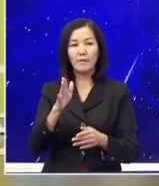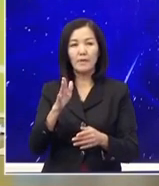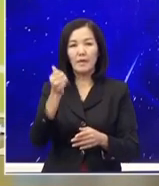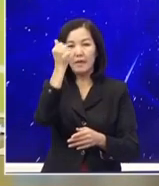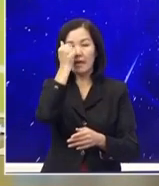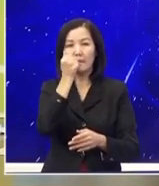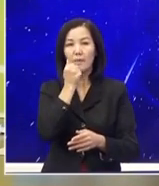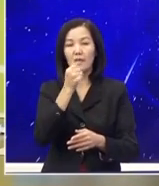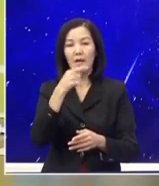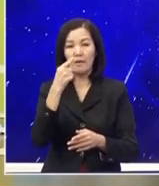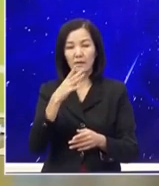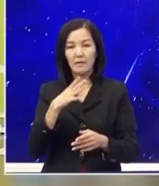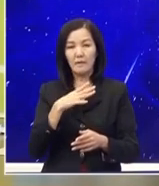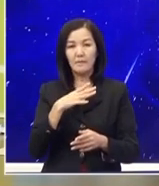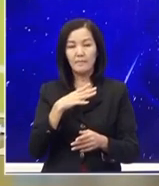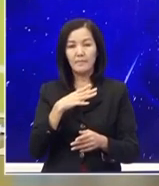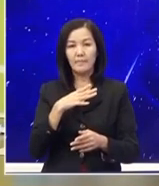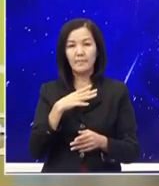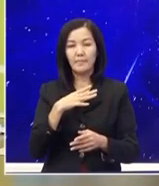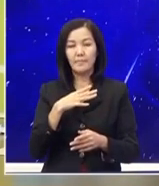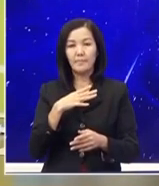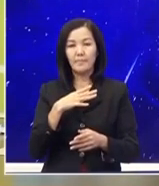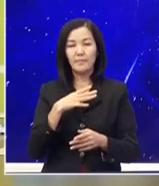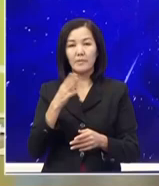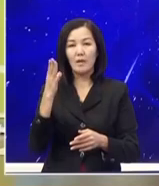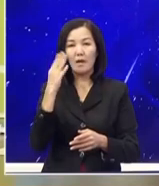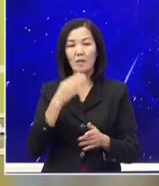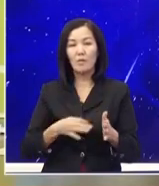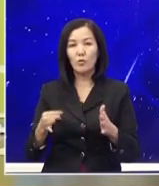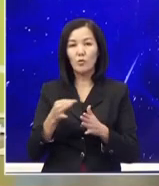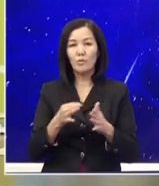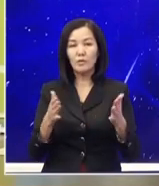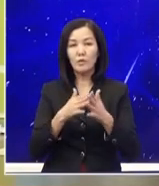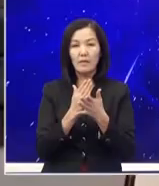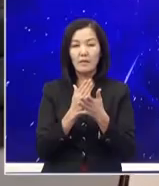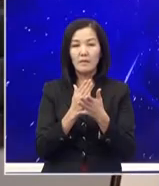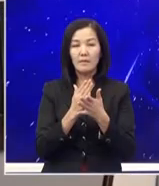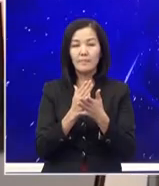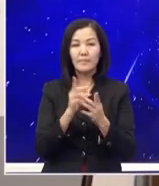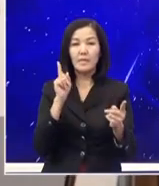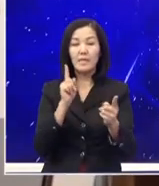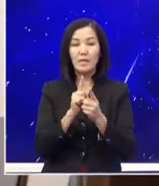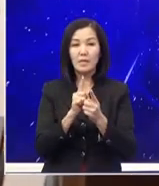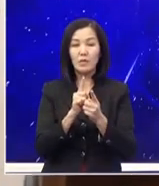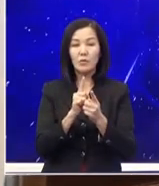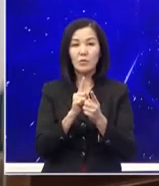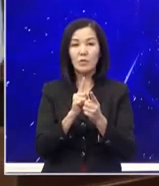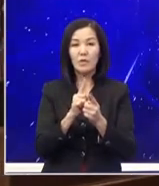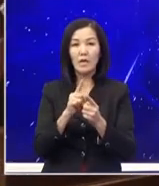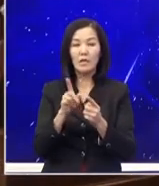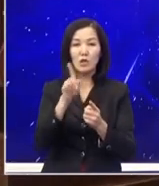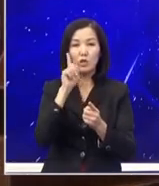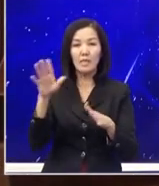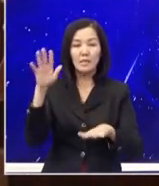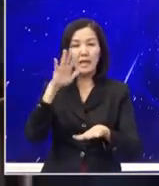бәріміздің еңбегіміз. Айтты, рахмет, аман дейді бас. Впереди у нас большие задачи. Кездесу соңында жас әкімді орнына